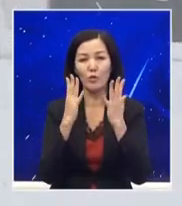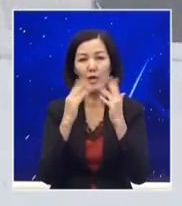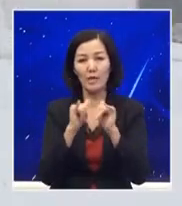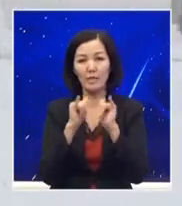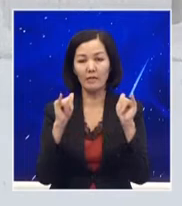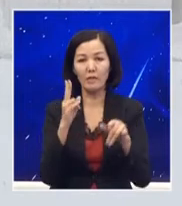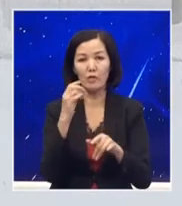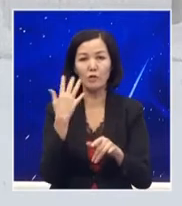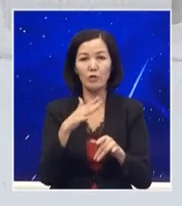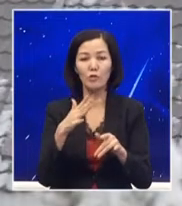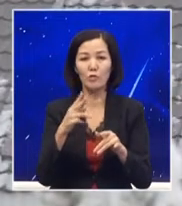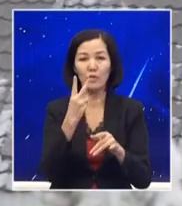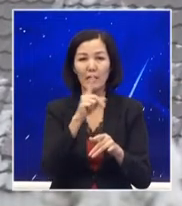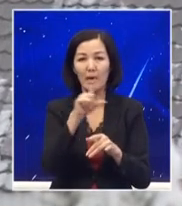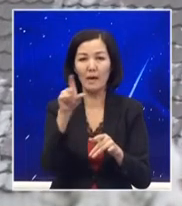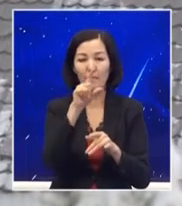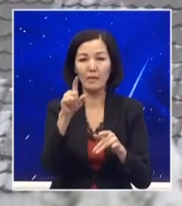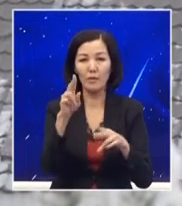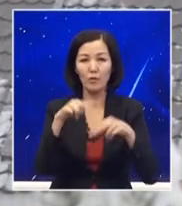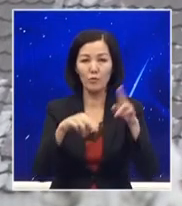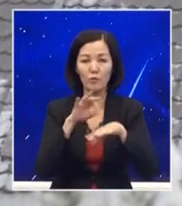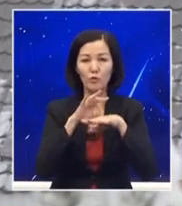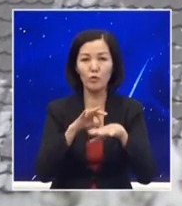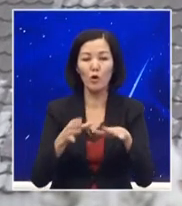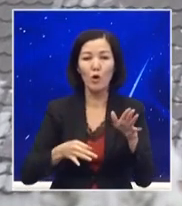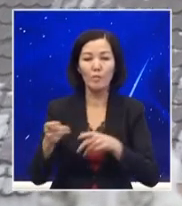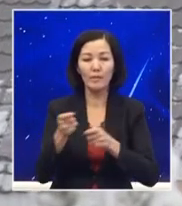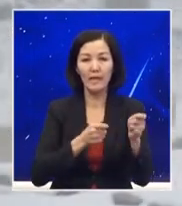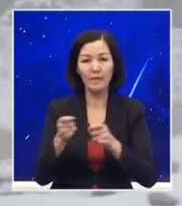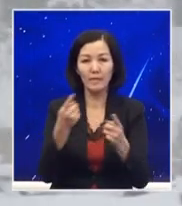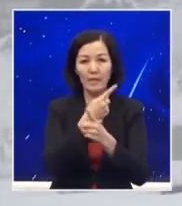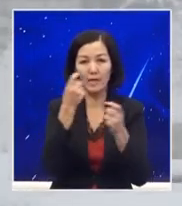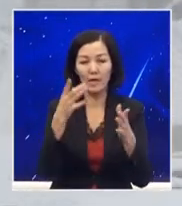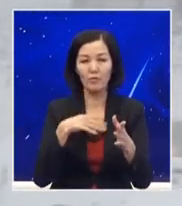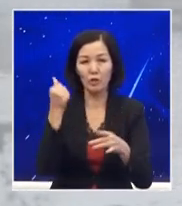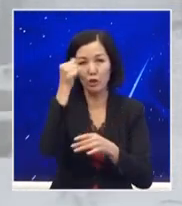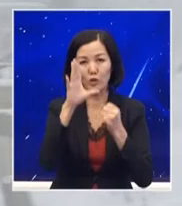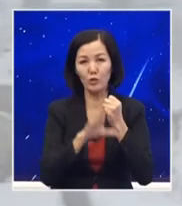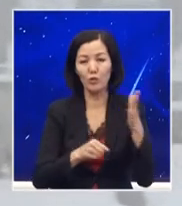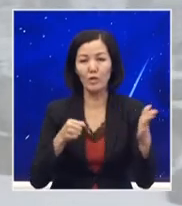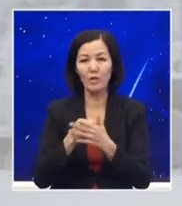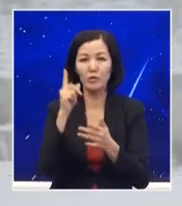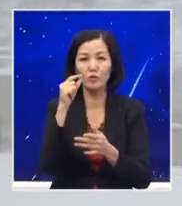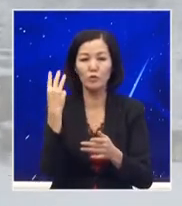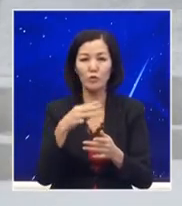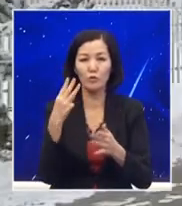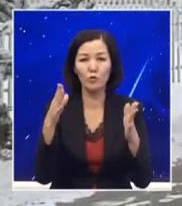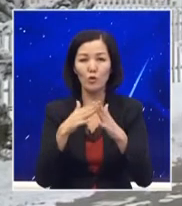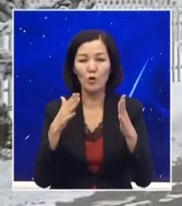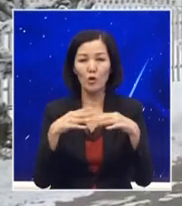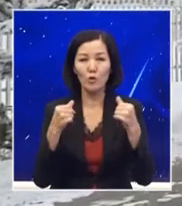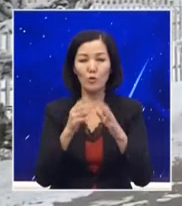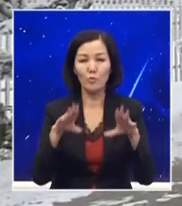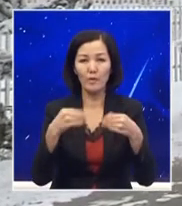253 екі қабатты баспана құрылысы жүргізілуде. Облыс әкімдігі өкілдері мәліметінше жыл соңына дейін тағы 133 тұрғын үйді халық